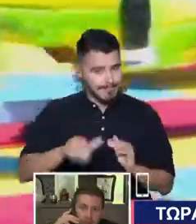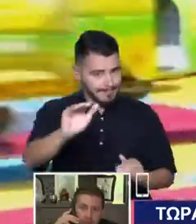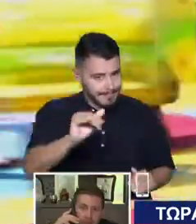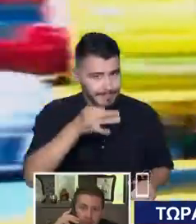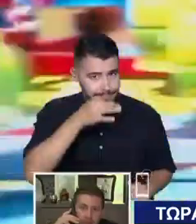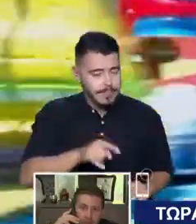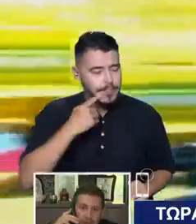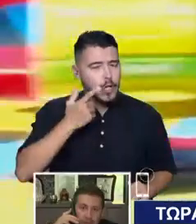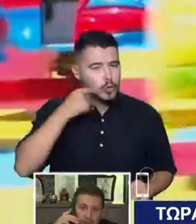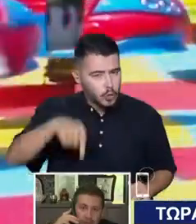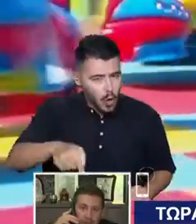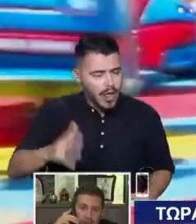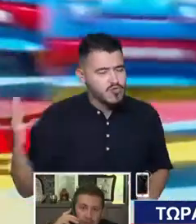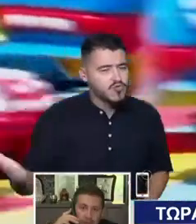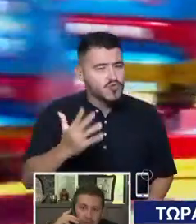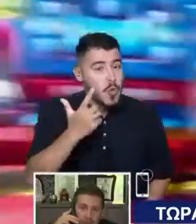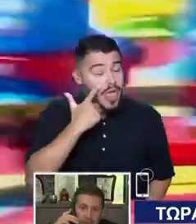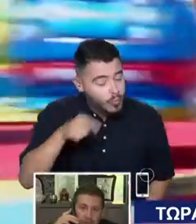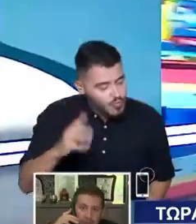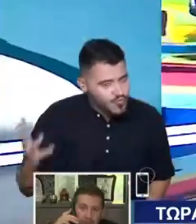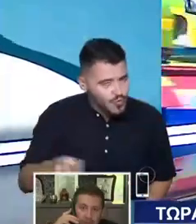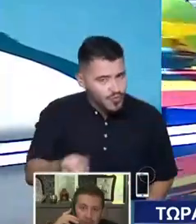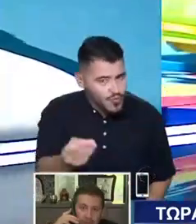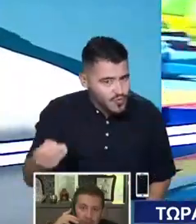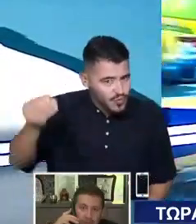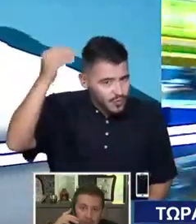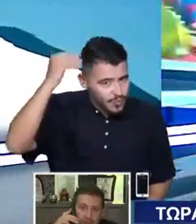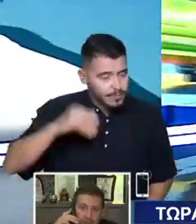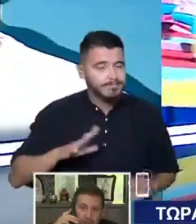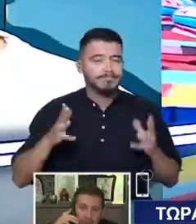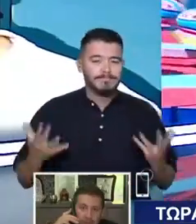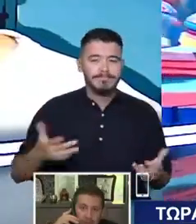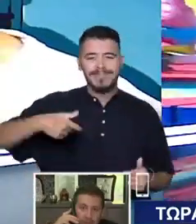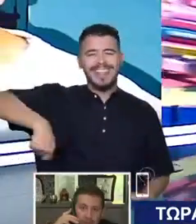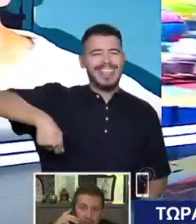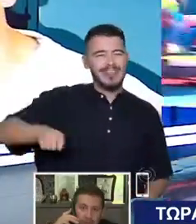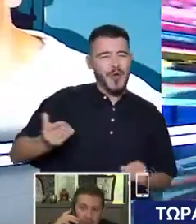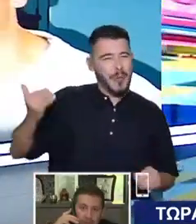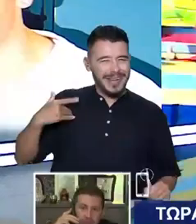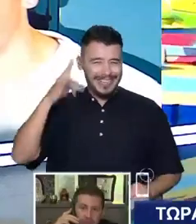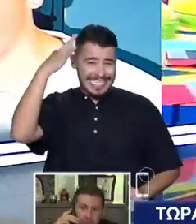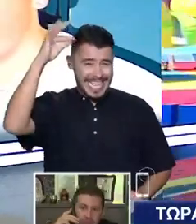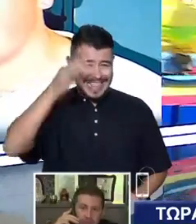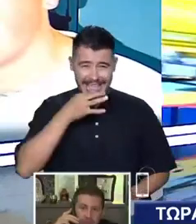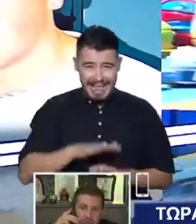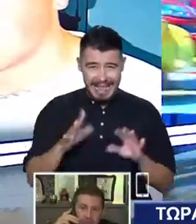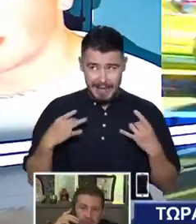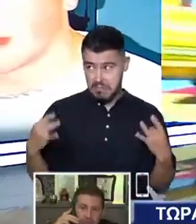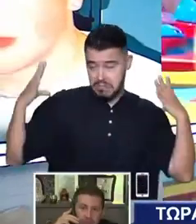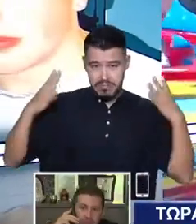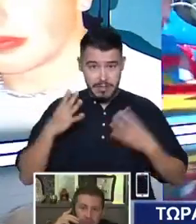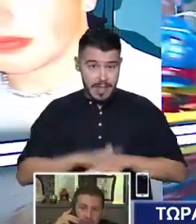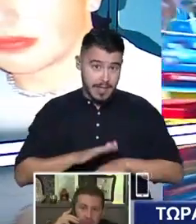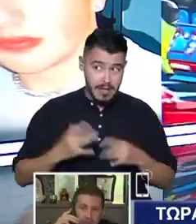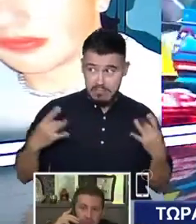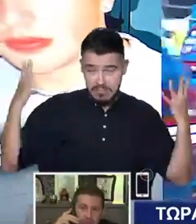συζητάμε λοιπόν εδώ? Τι μας λέει η συνήγορος? Ότι δεν υπήρχε ευθύνη? Και όποιος στην τελική δεν